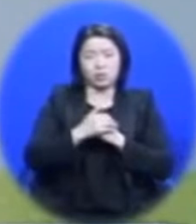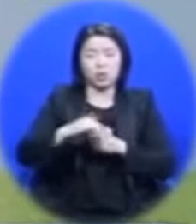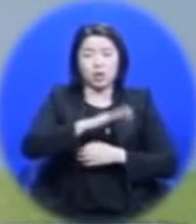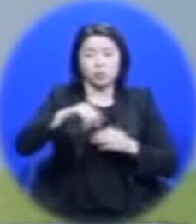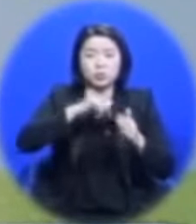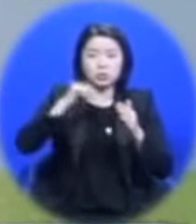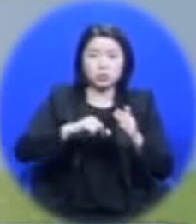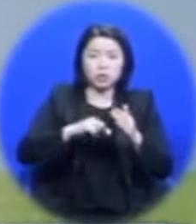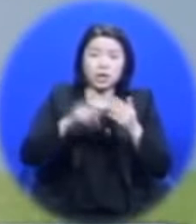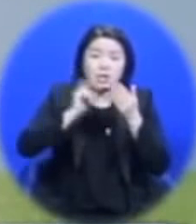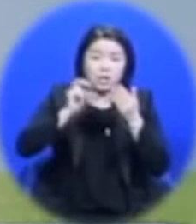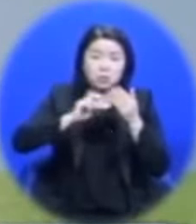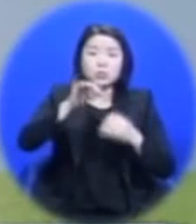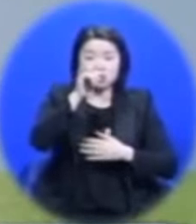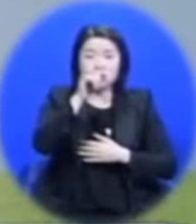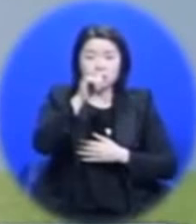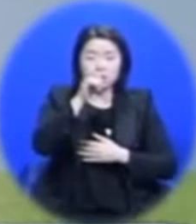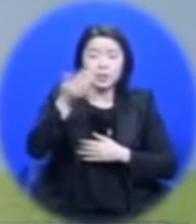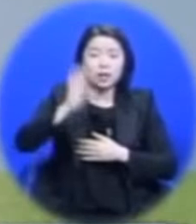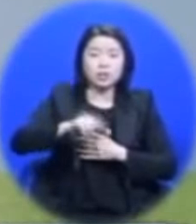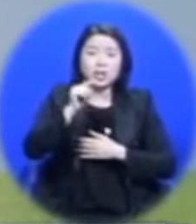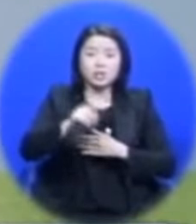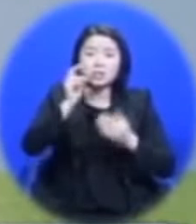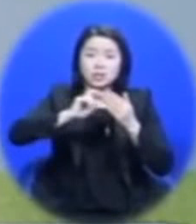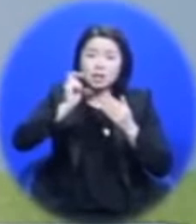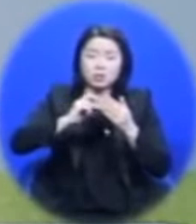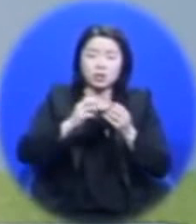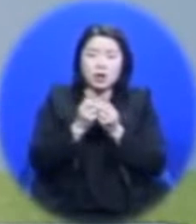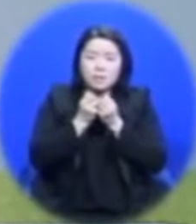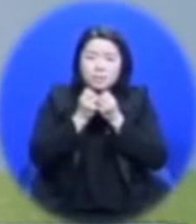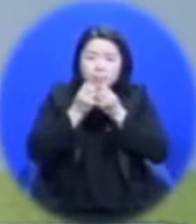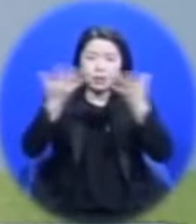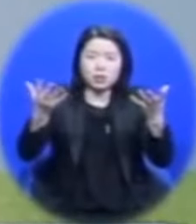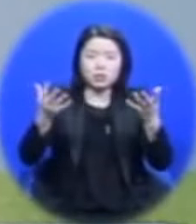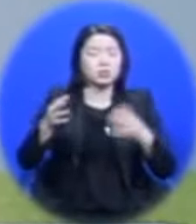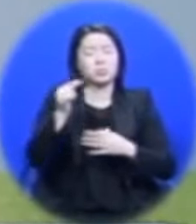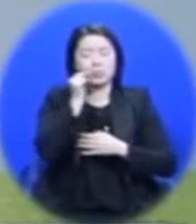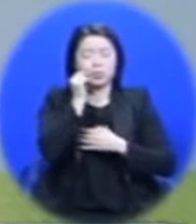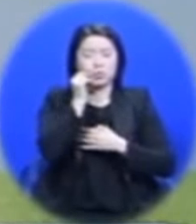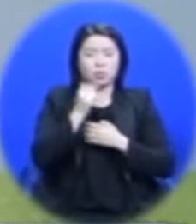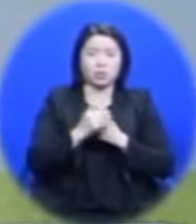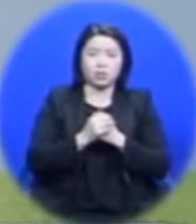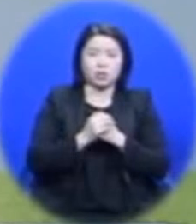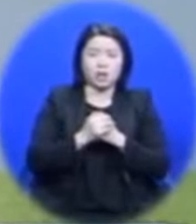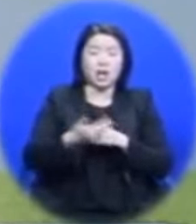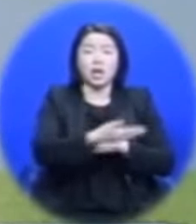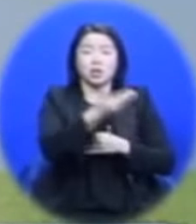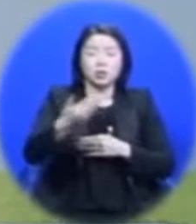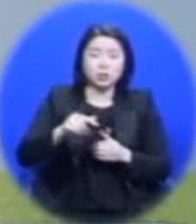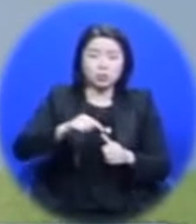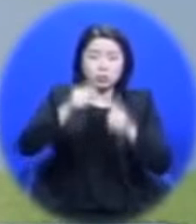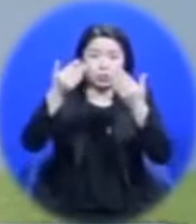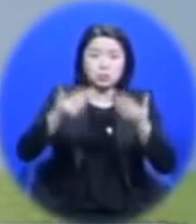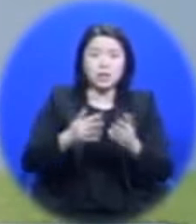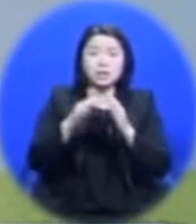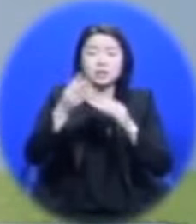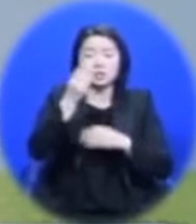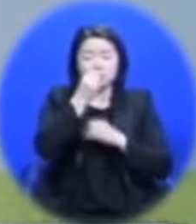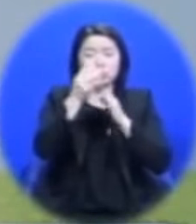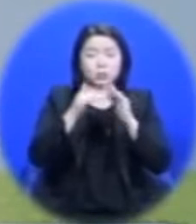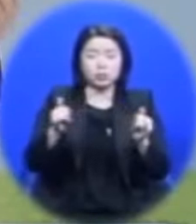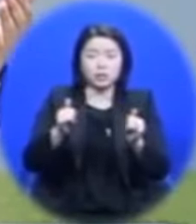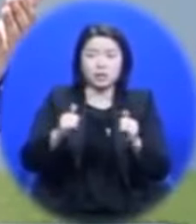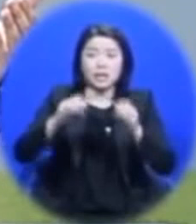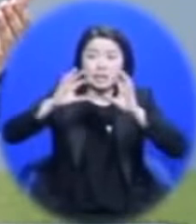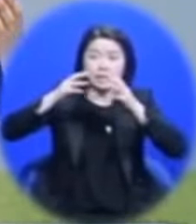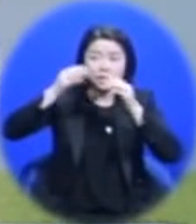속에 찬송이 있어요. 그런데 그 찬송이 터져 나오지를 못해요. 여러분, 구원받은 성도는